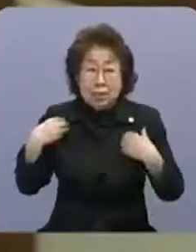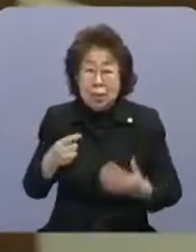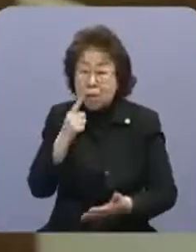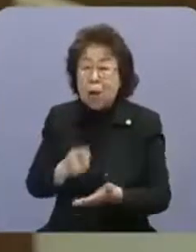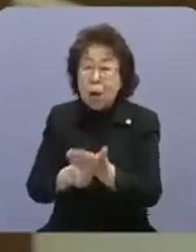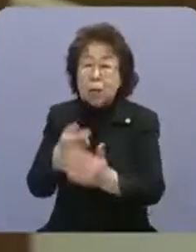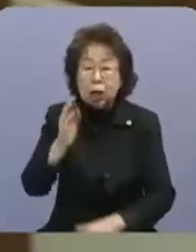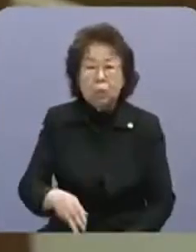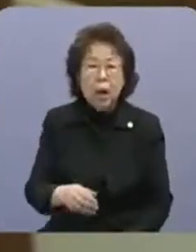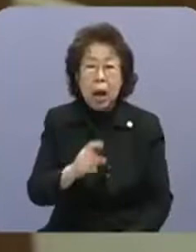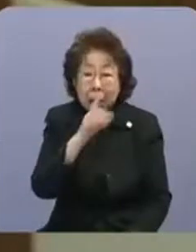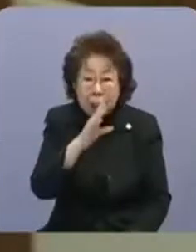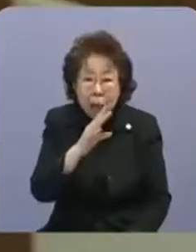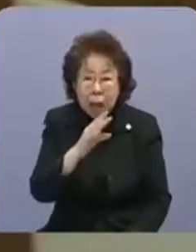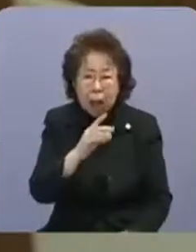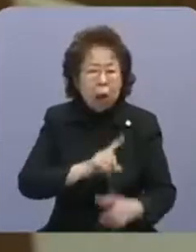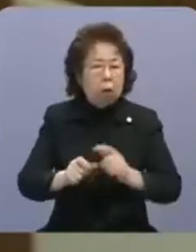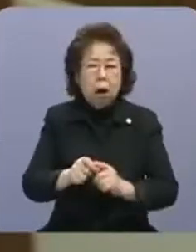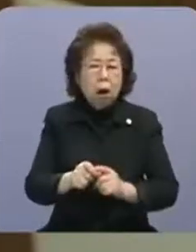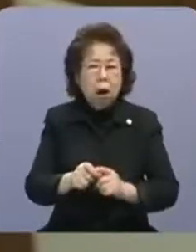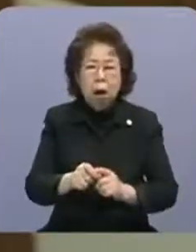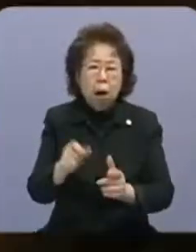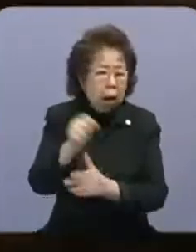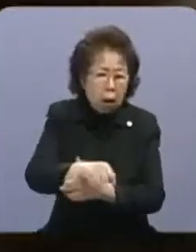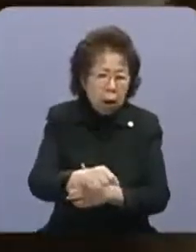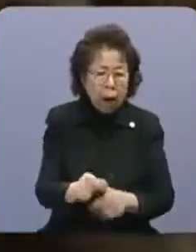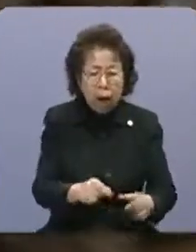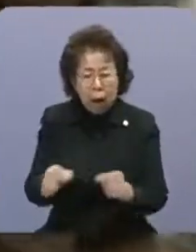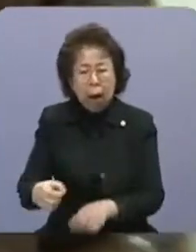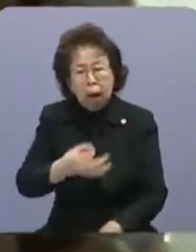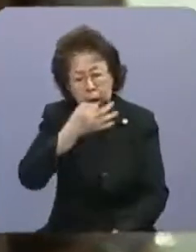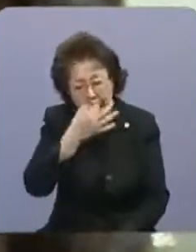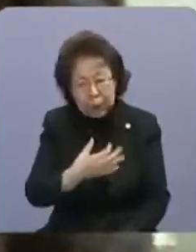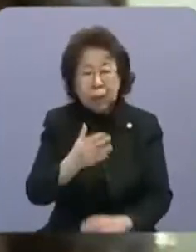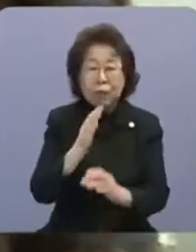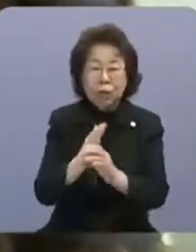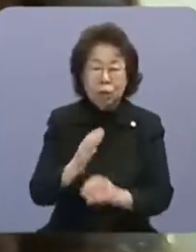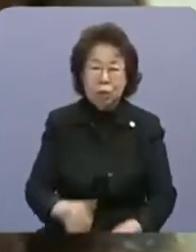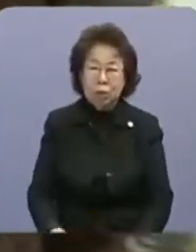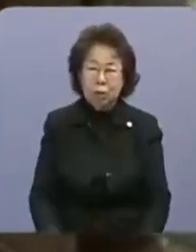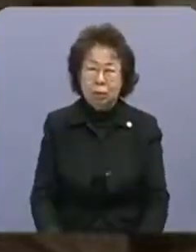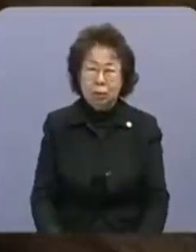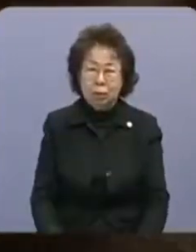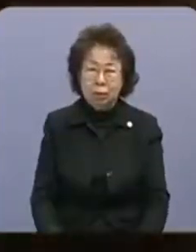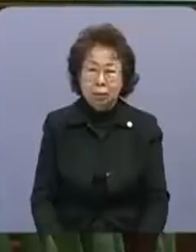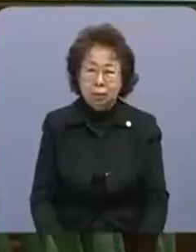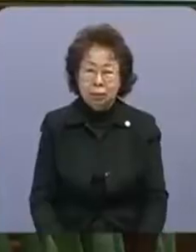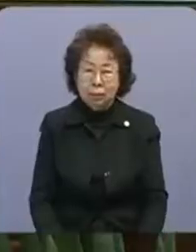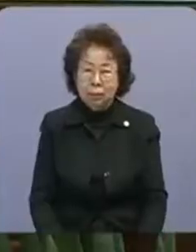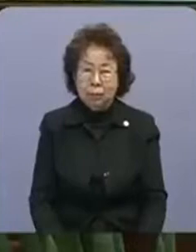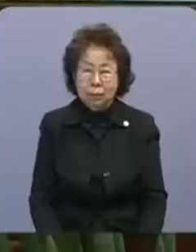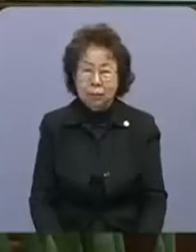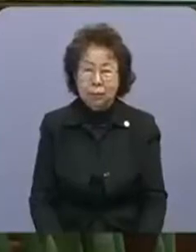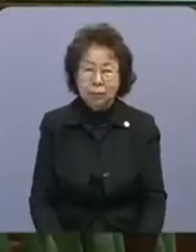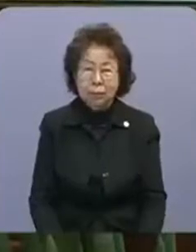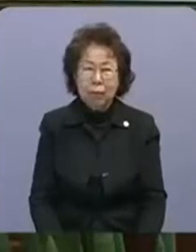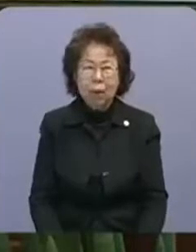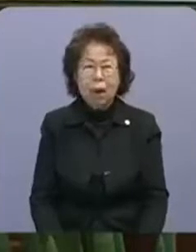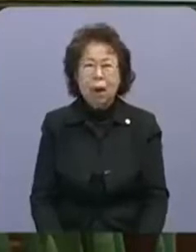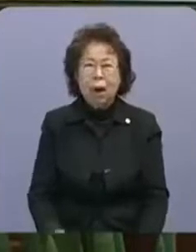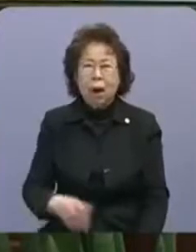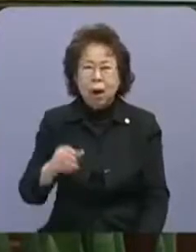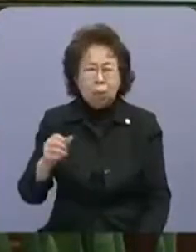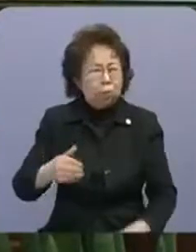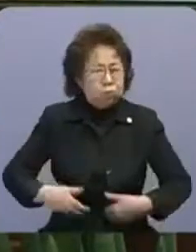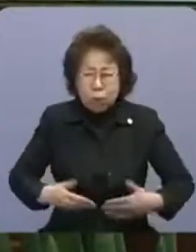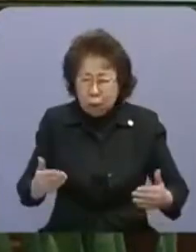행정소송 이 부담돼 더 낸 건축허가를 미루기 힘든 상황입니다 불필요한 행정 b 여우 더 발생을 할 수도